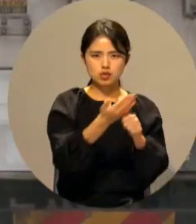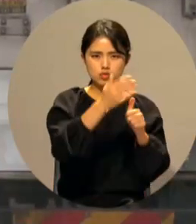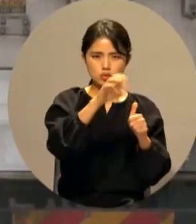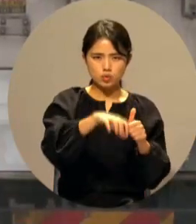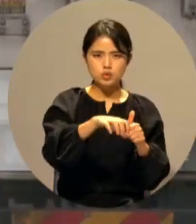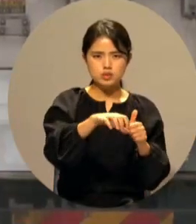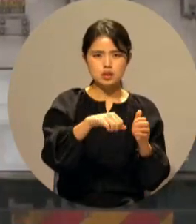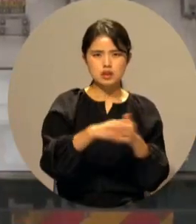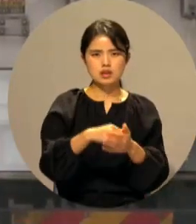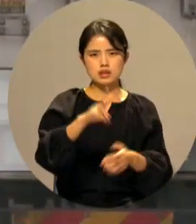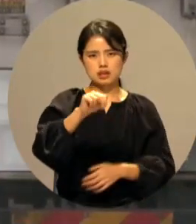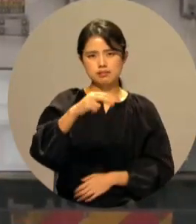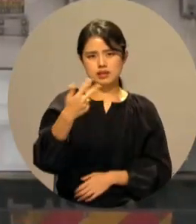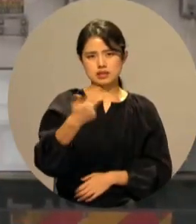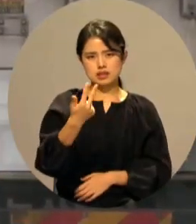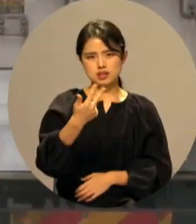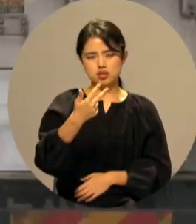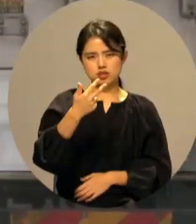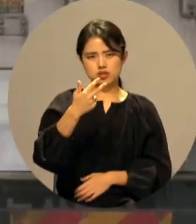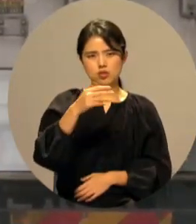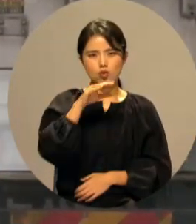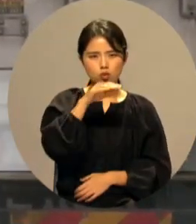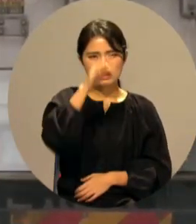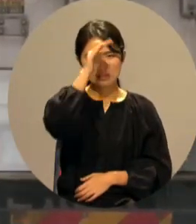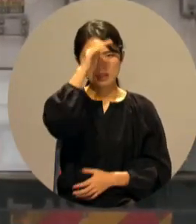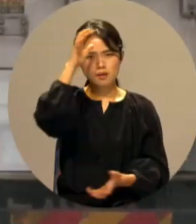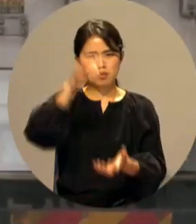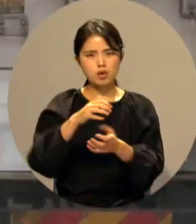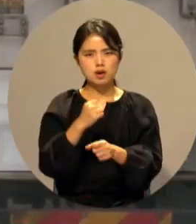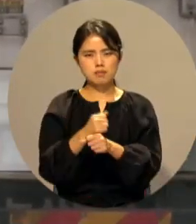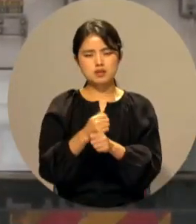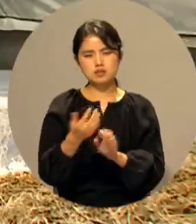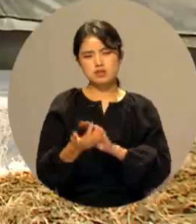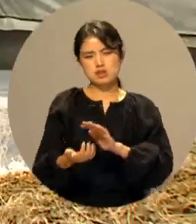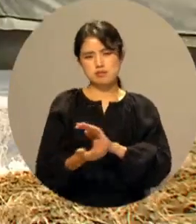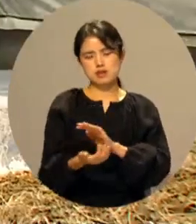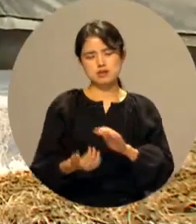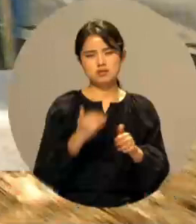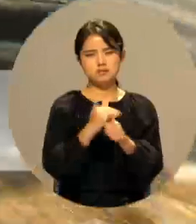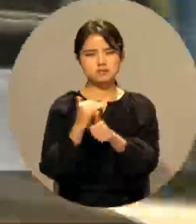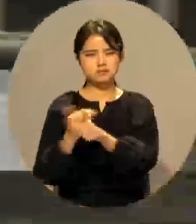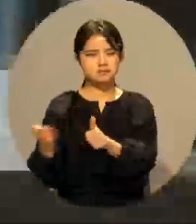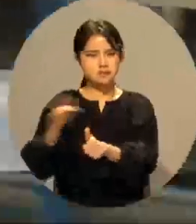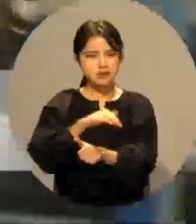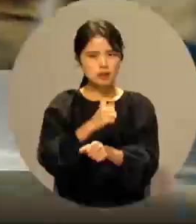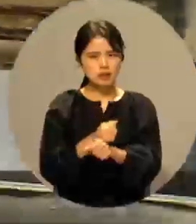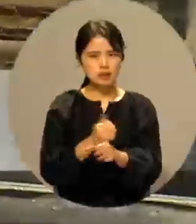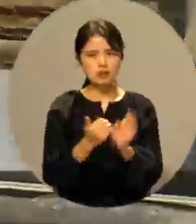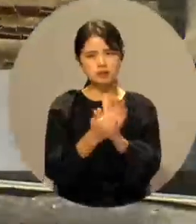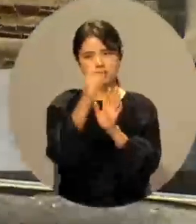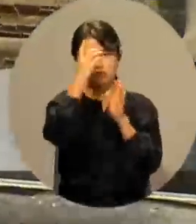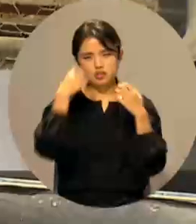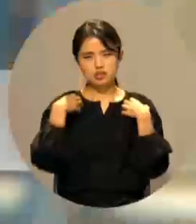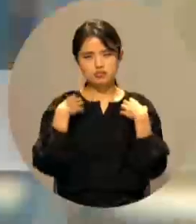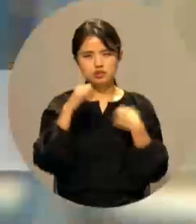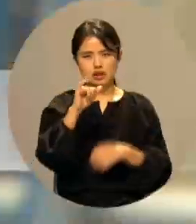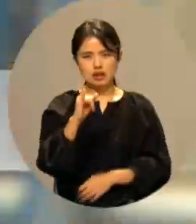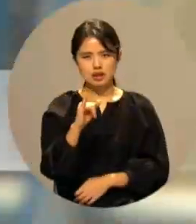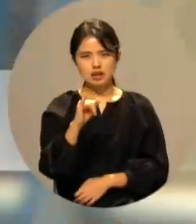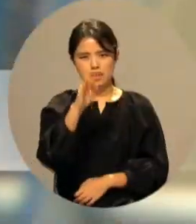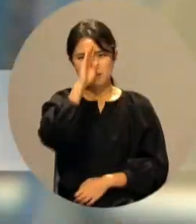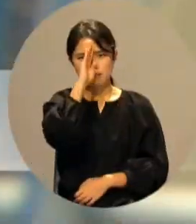가금류 27,000여 마리에 대한 예방적 살처분을 진행하고 있습니다 방역당국은 고병원성 여부에 대한